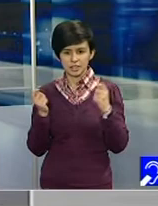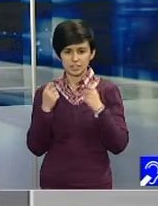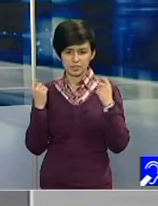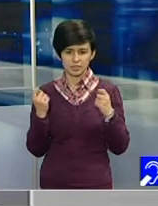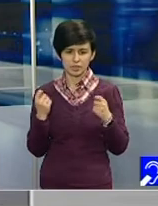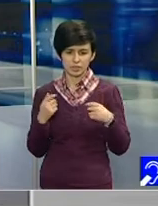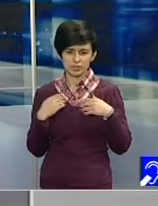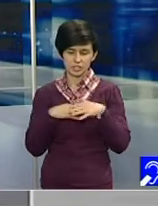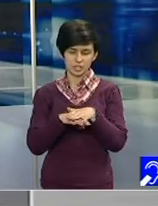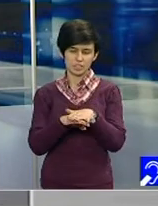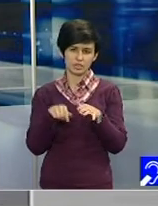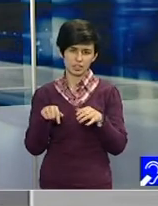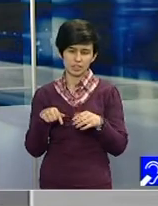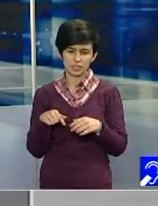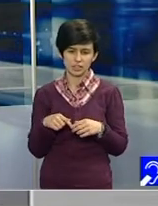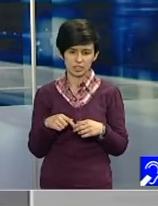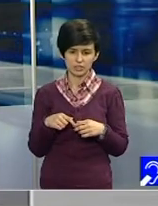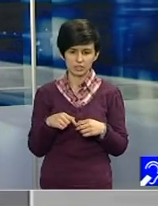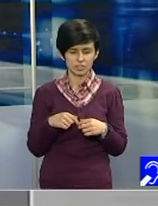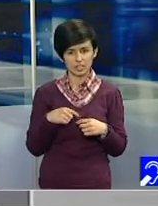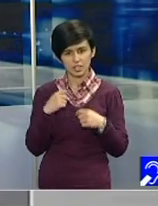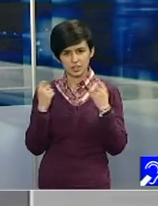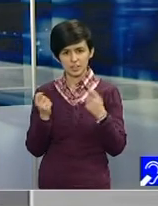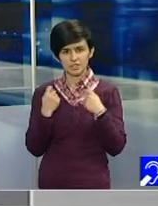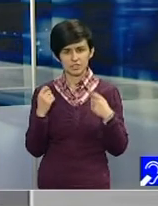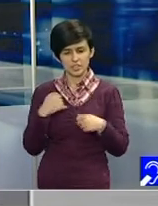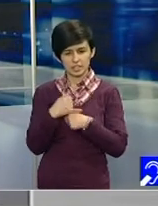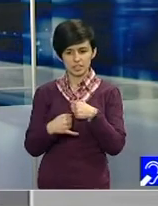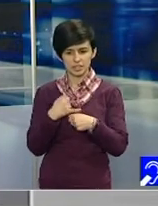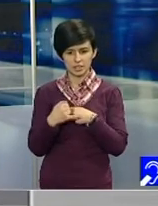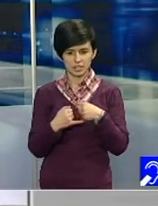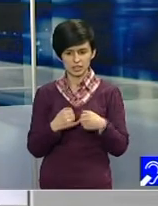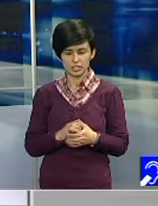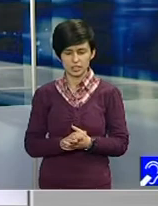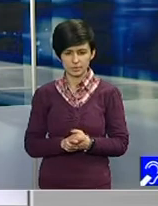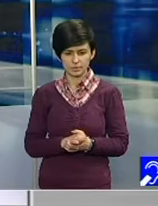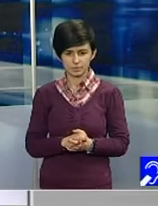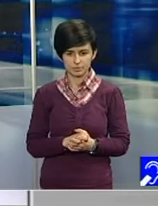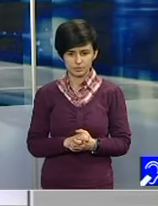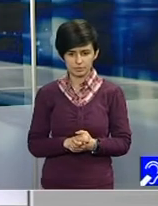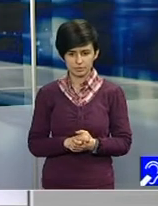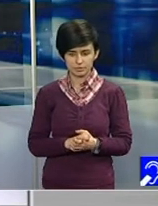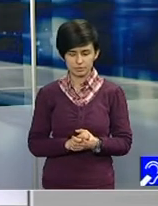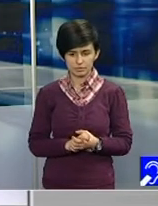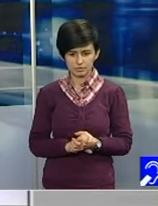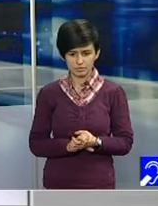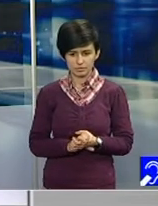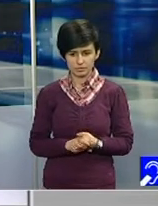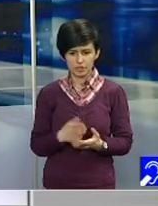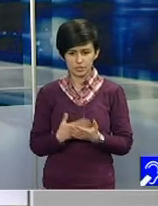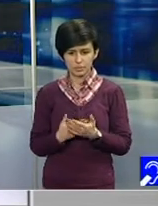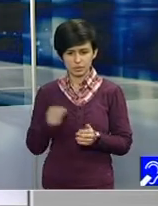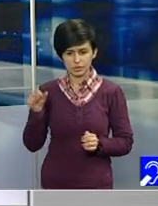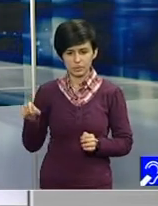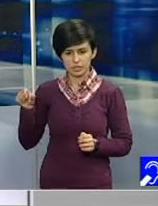acest mecanism, nu-i așa, și internațional. Foarte important pentru cineva care se află atunci, la început de drum. Așa e, așa e. Și mai ales pentru cei care vor